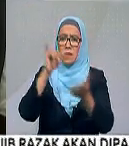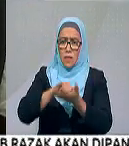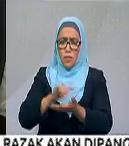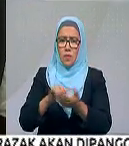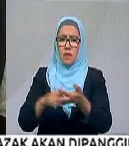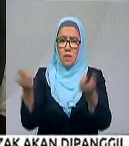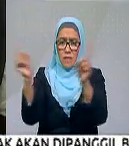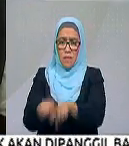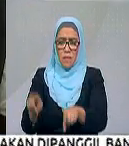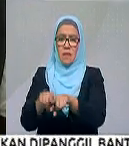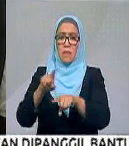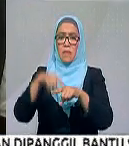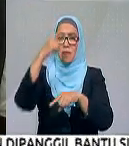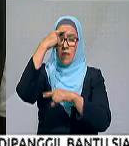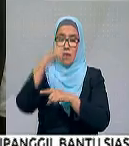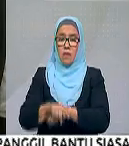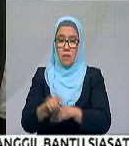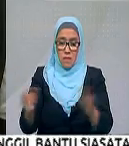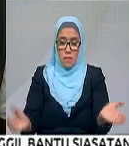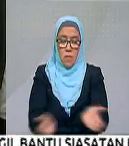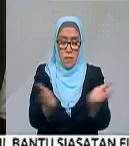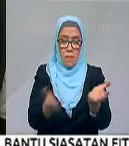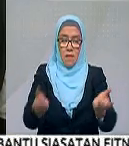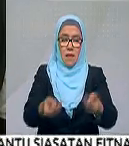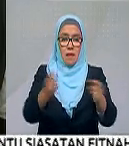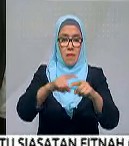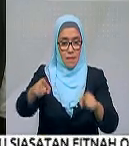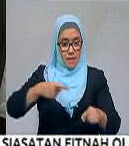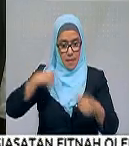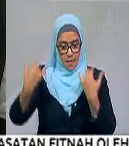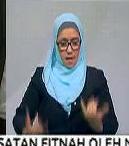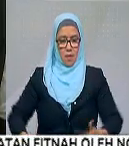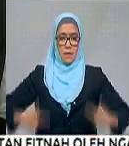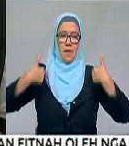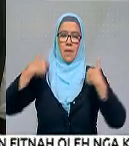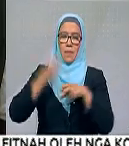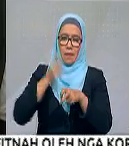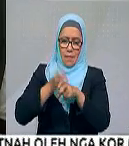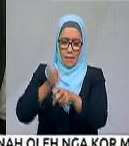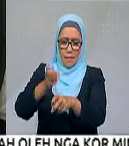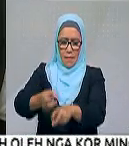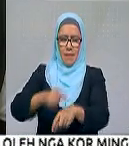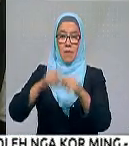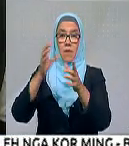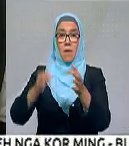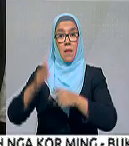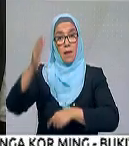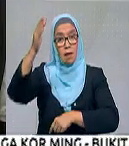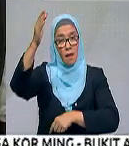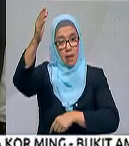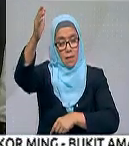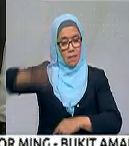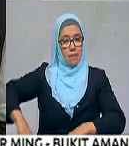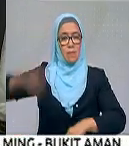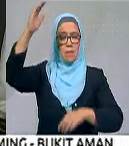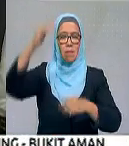anak motivasi pada anak-anak tu bersusah-susah dulu, bersenang-senang di kemudian. Dan sebab itulah saya lihat ramai rakan-rakan